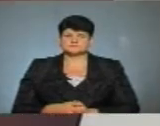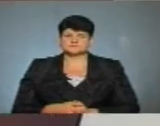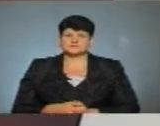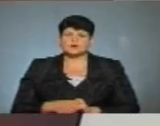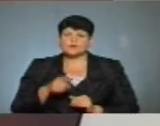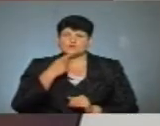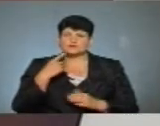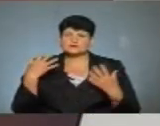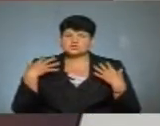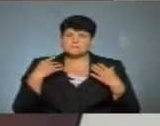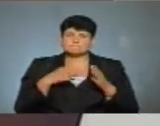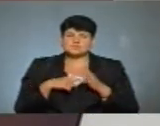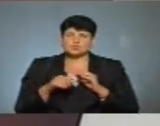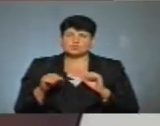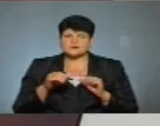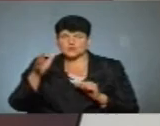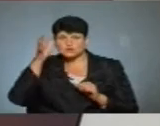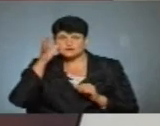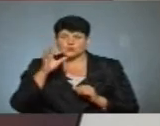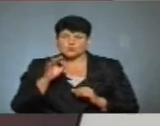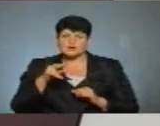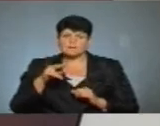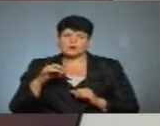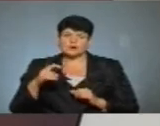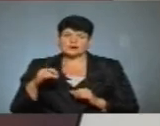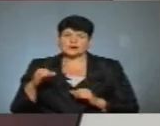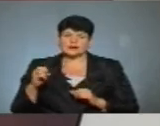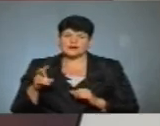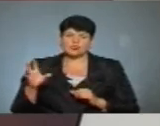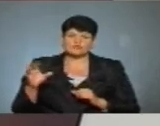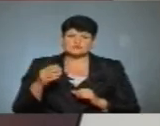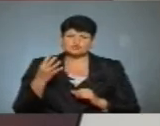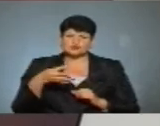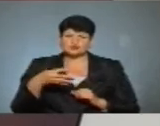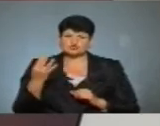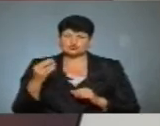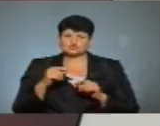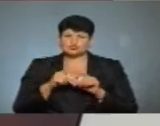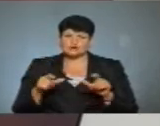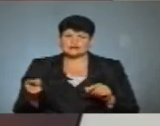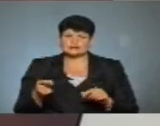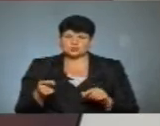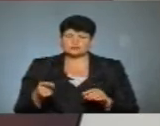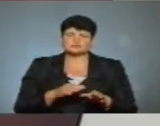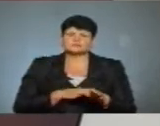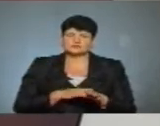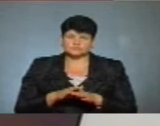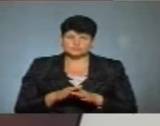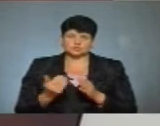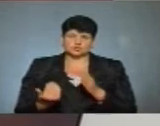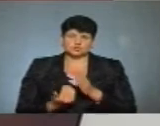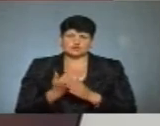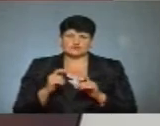За словами начальниці міського управління освіти Ольги Похиляк, у всіх 44 школах Тернополя дотримуються